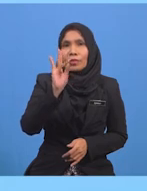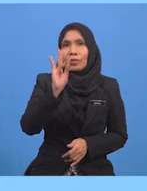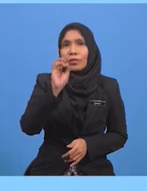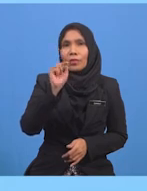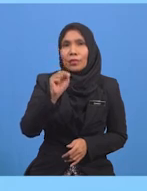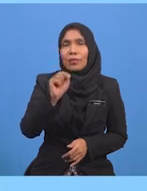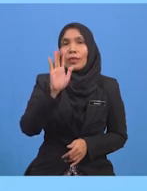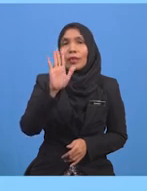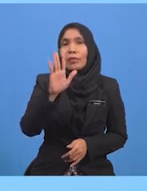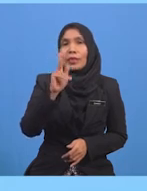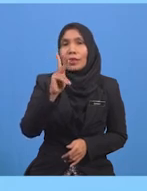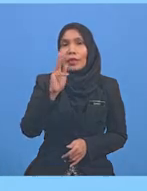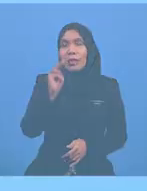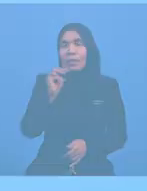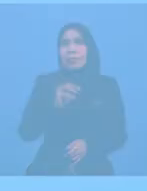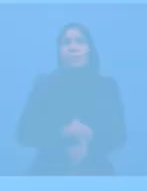57/5 km.